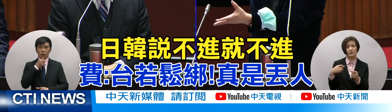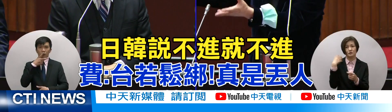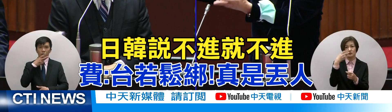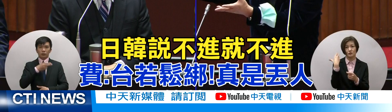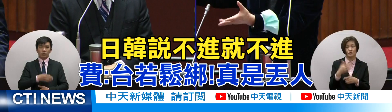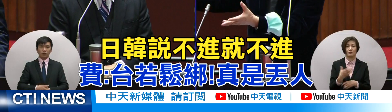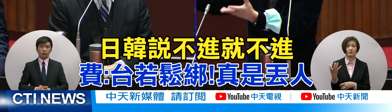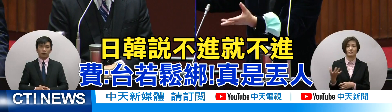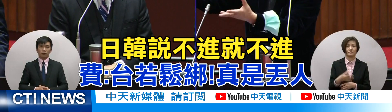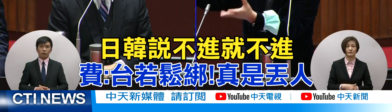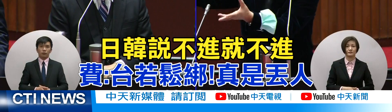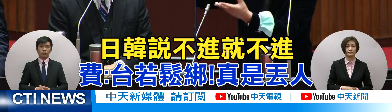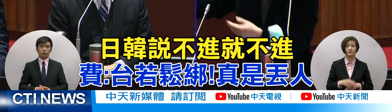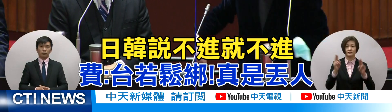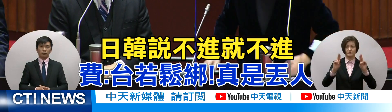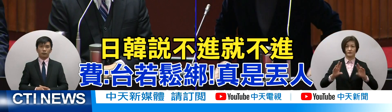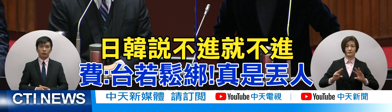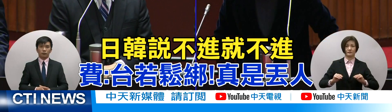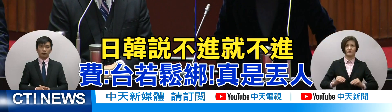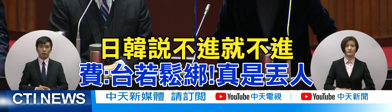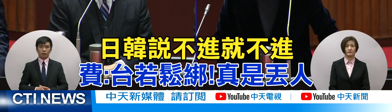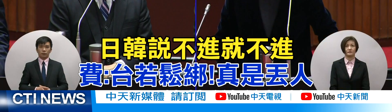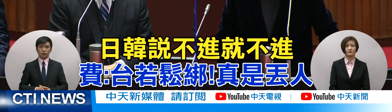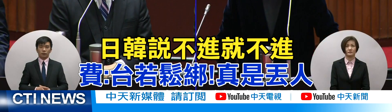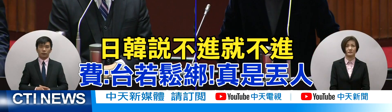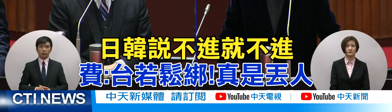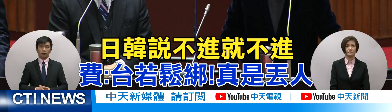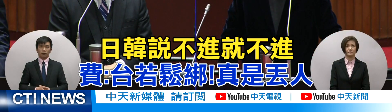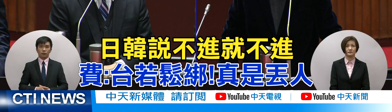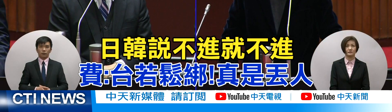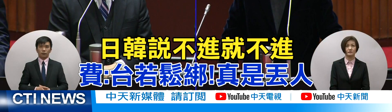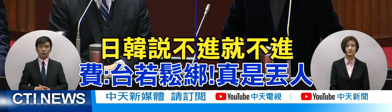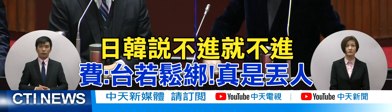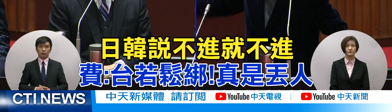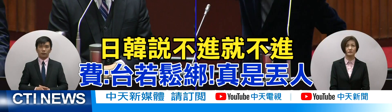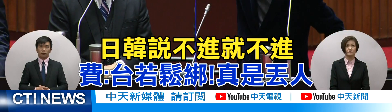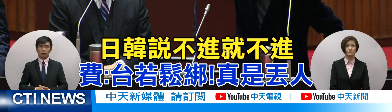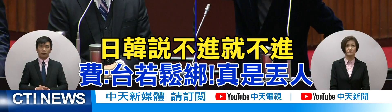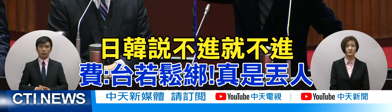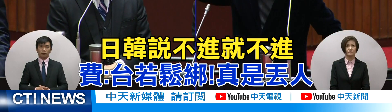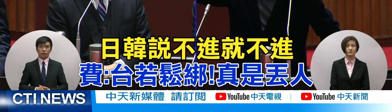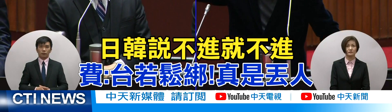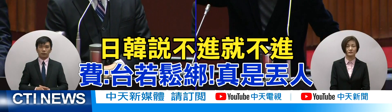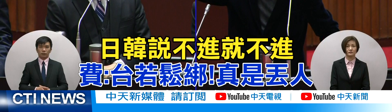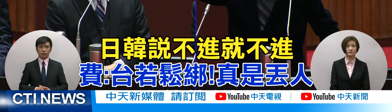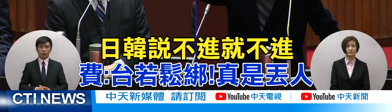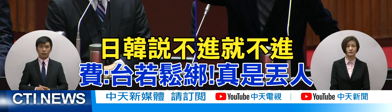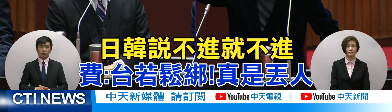日本的水果进来很多啊，为什么一定要进？